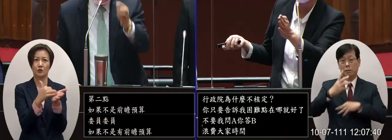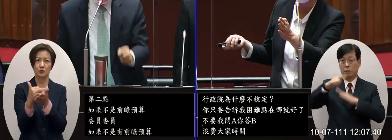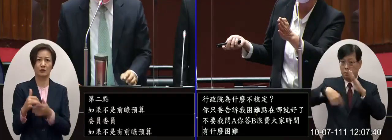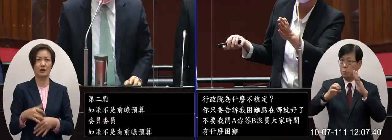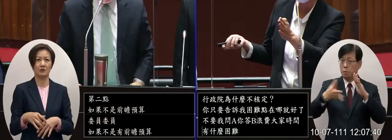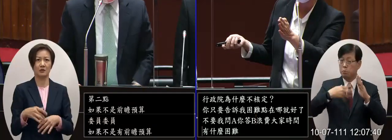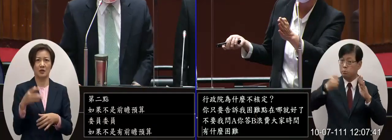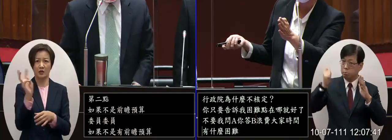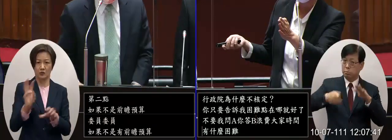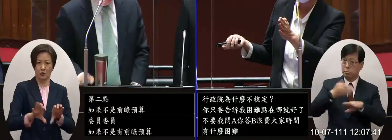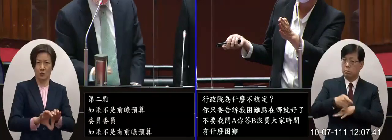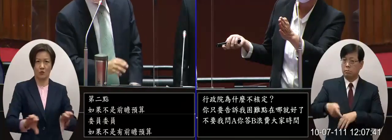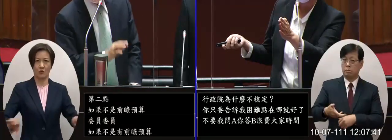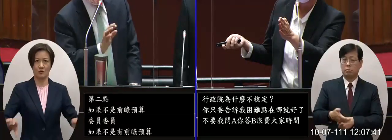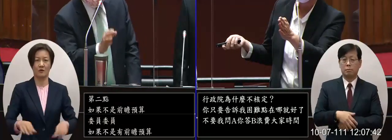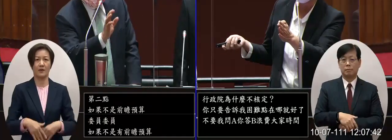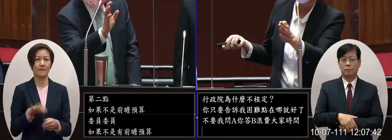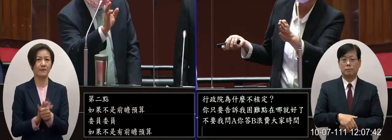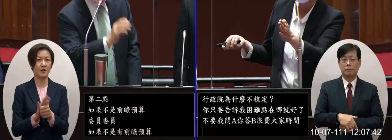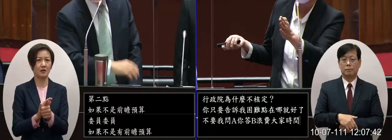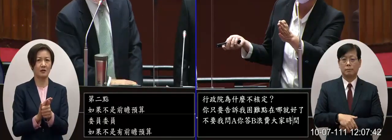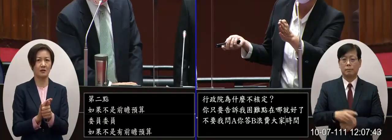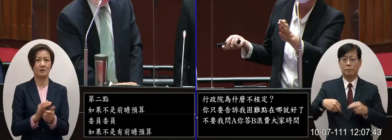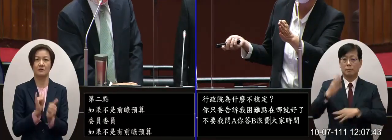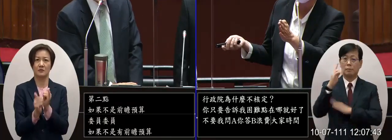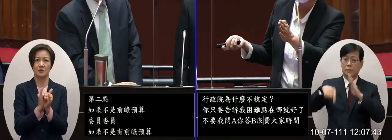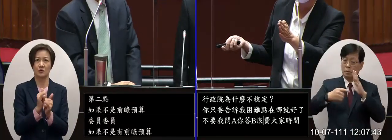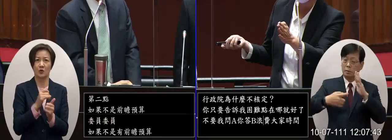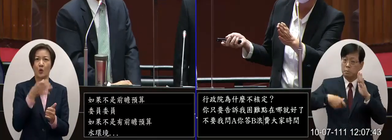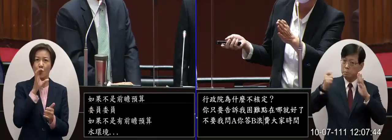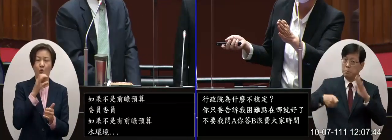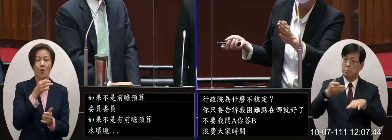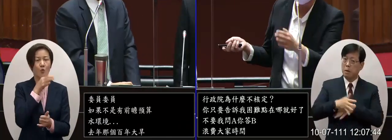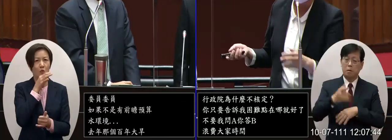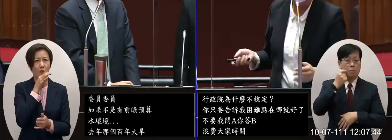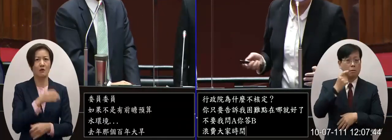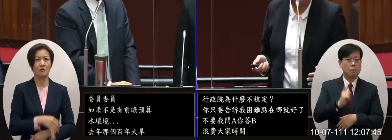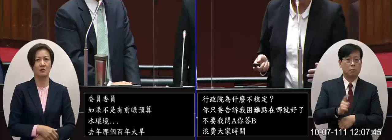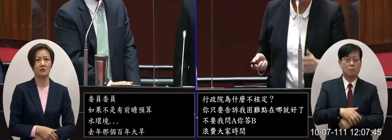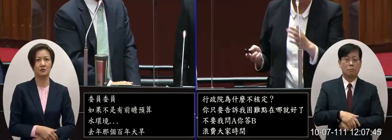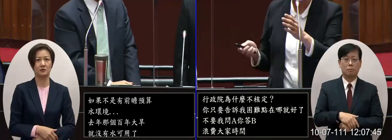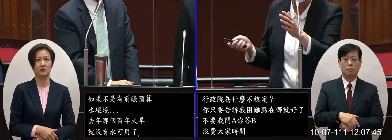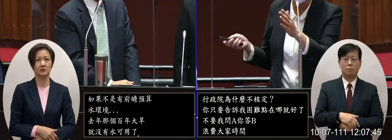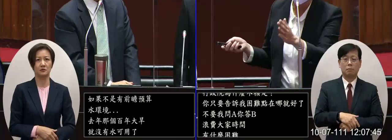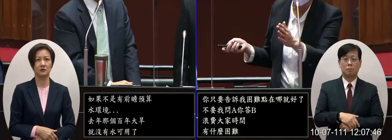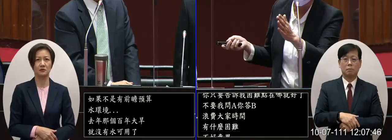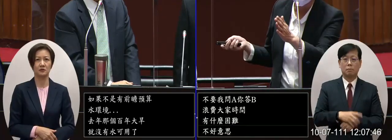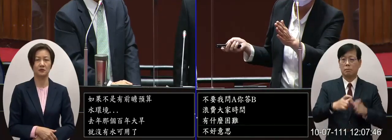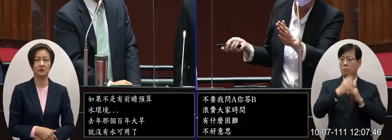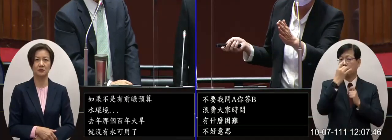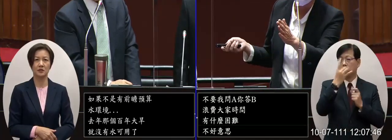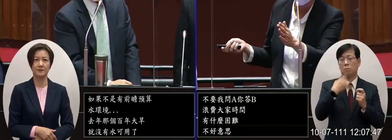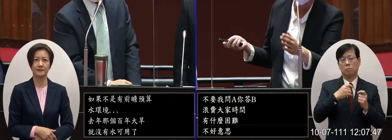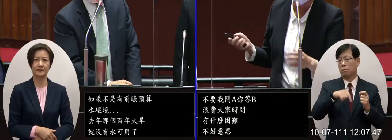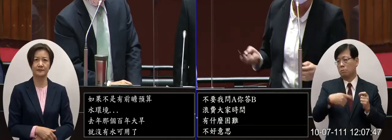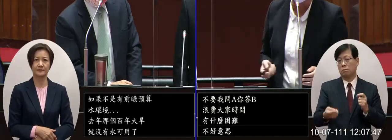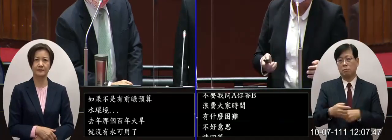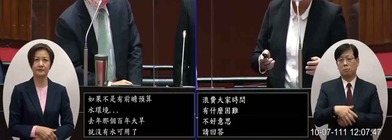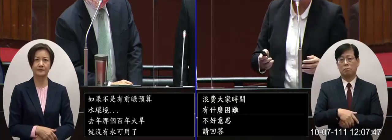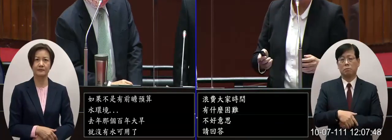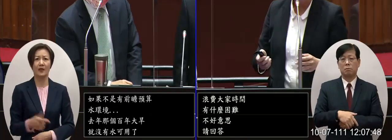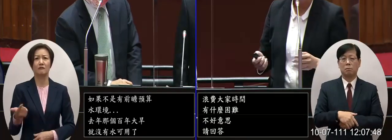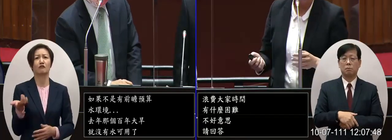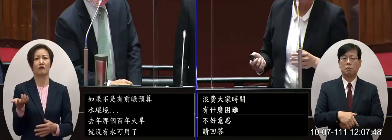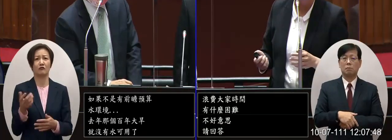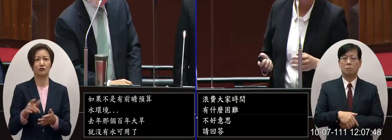院为什么不核定？ 去年才会有水可用。 行政院为什么不核定？有什么困难？我们没办法回答，我们继续吼。前瞻那些。 你